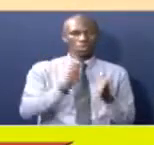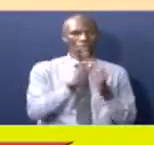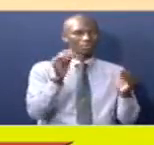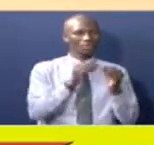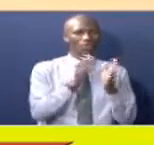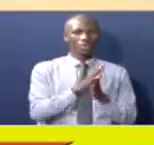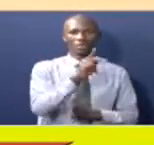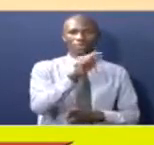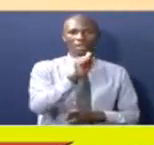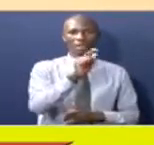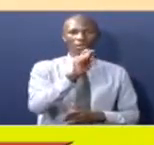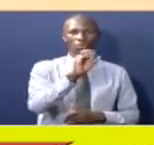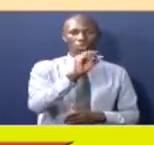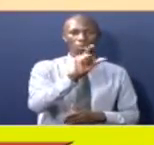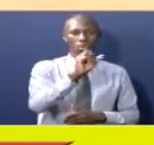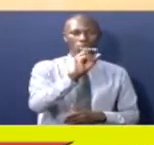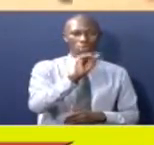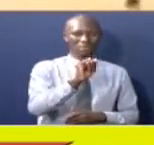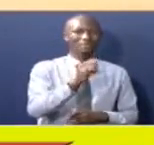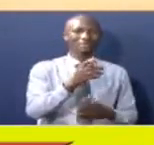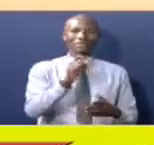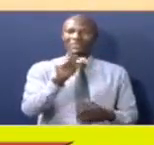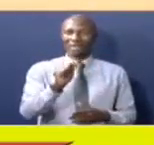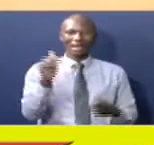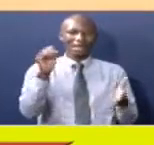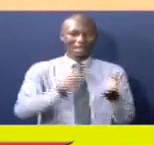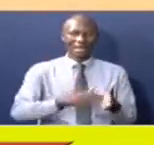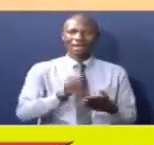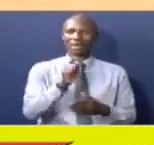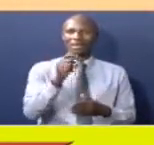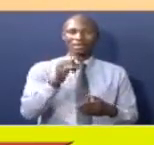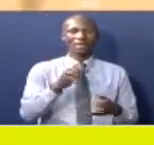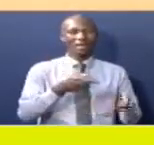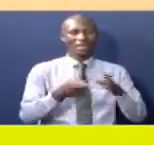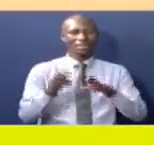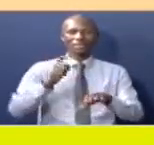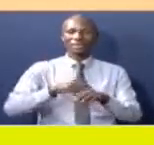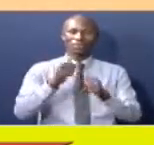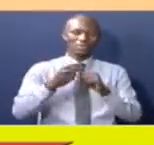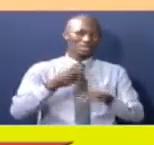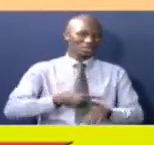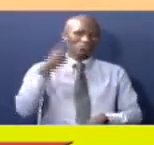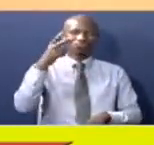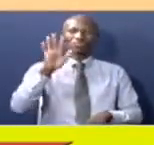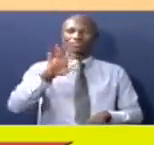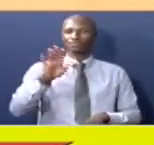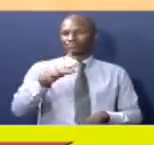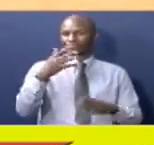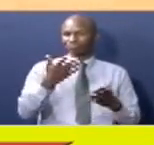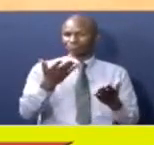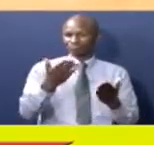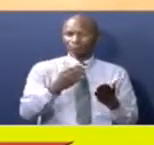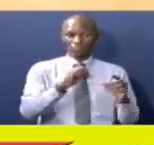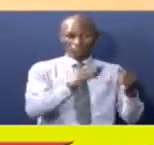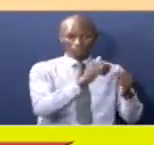Starlet mwendoni wasa mwanza Tala Queens maisho kama kama na timu wa at the River Queens mwendoni wasa na Indi musiaisia isuje pool